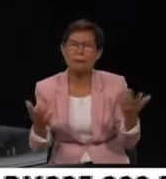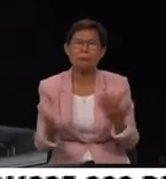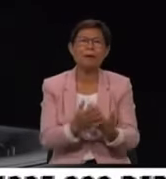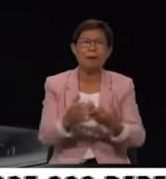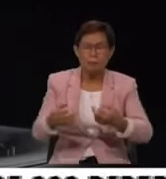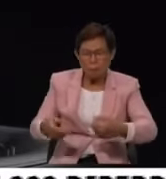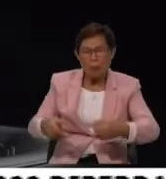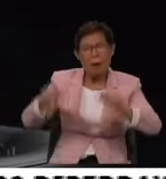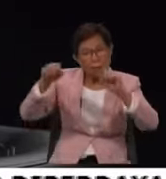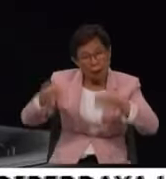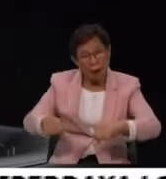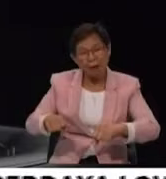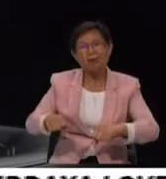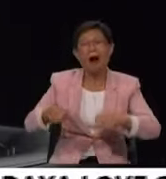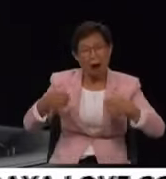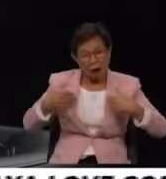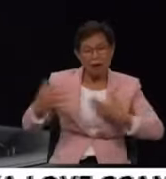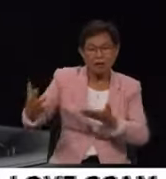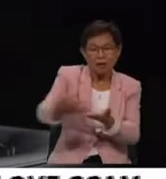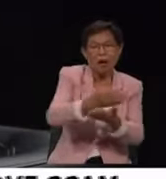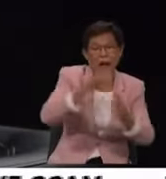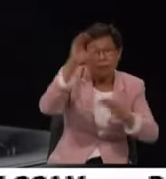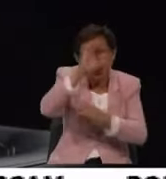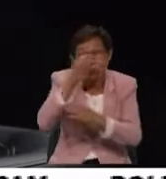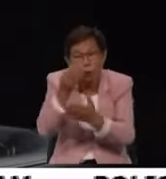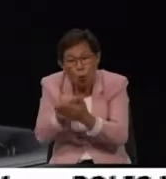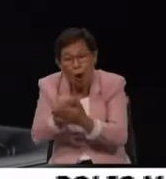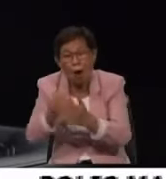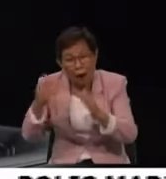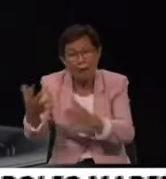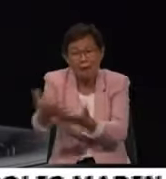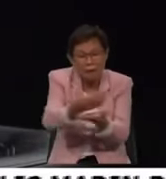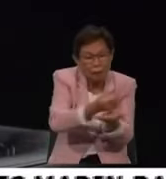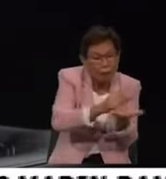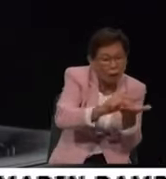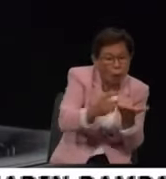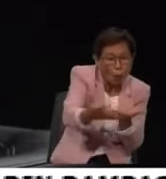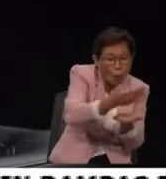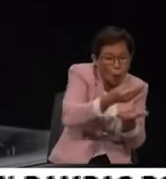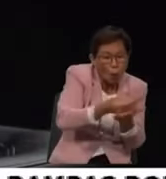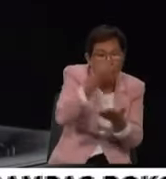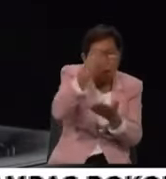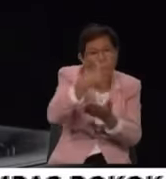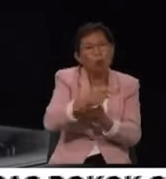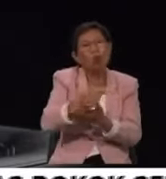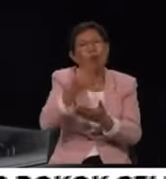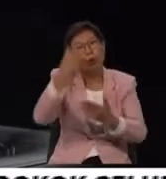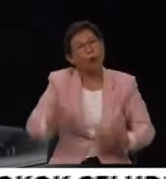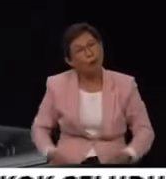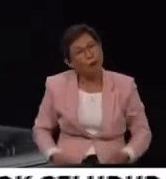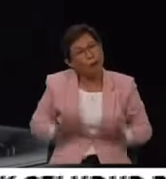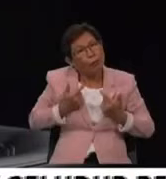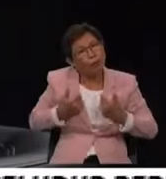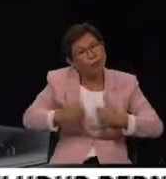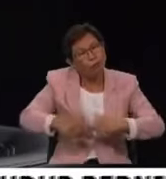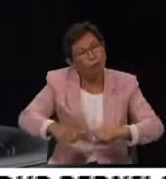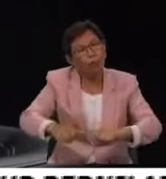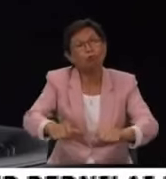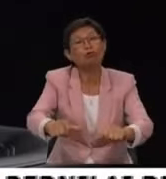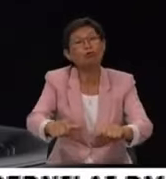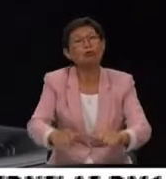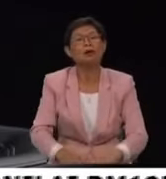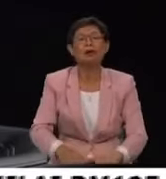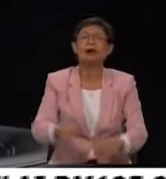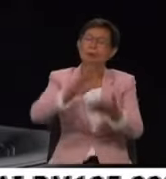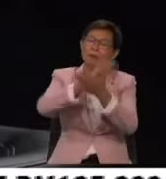they were able to put a food on the table maka kita lihat ni adalah satu identi baru dan ini akan berterusan. Budaya ini ni telah